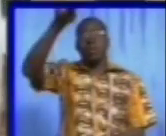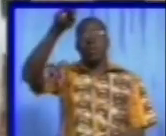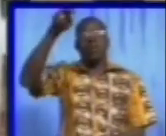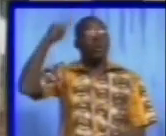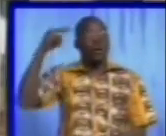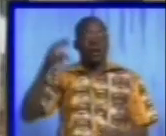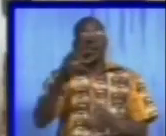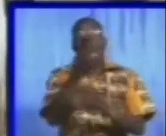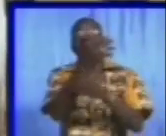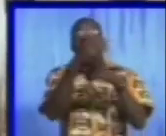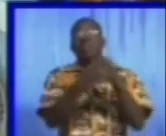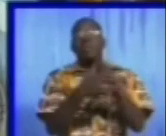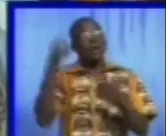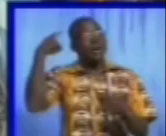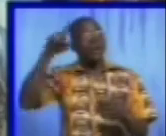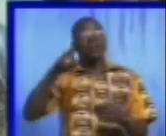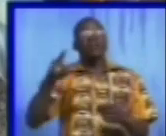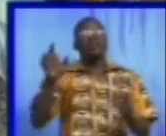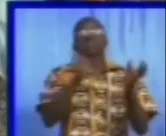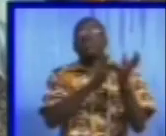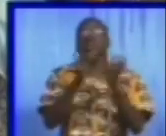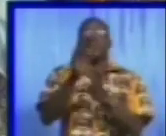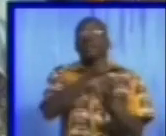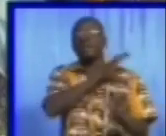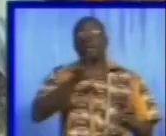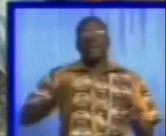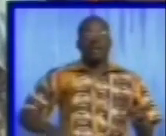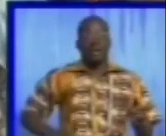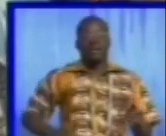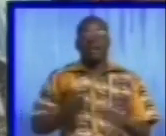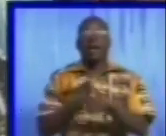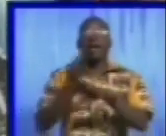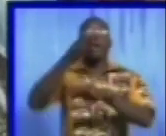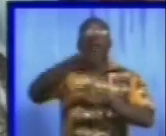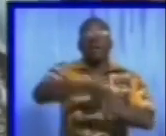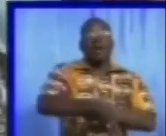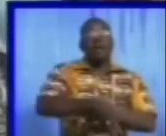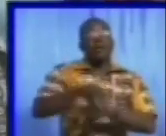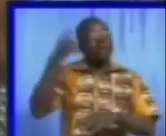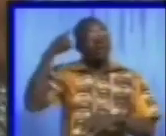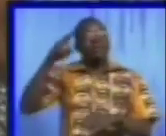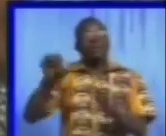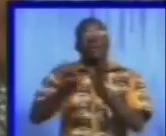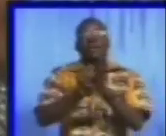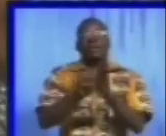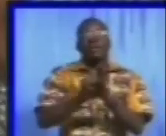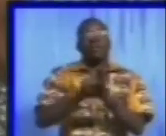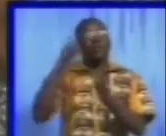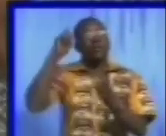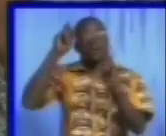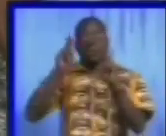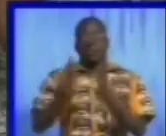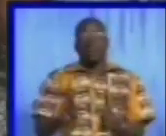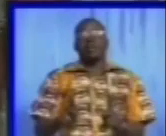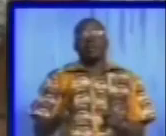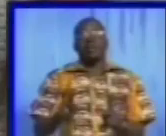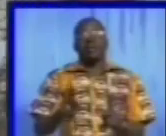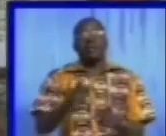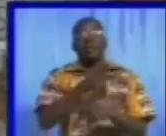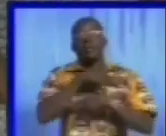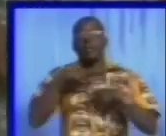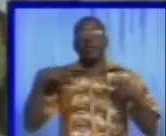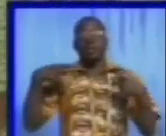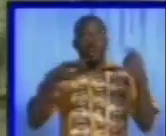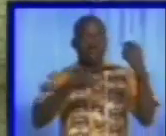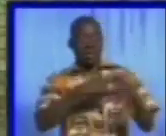de son Fils Jésus-Christ à travers les agents pastoraux, prêtres,